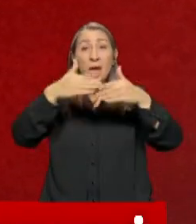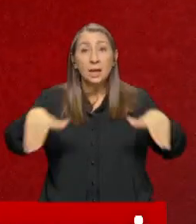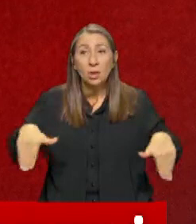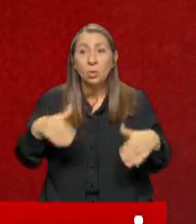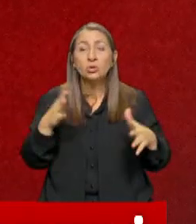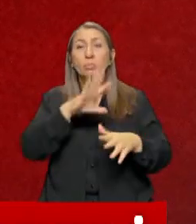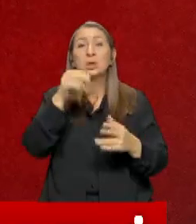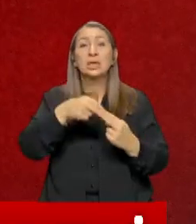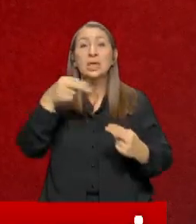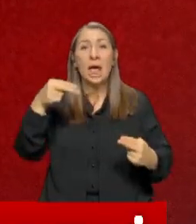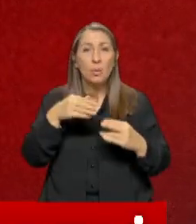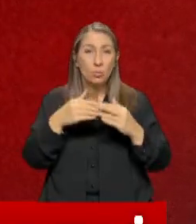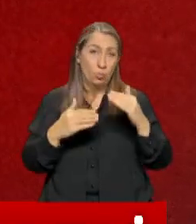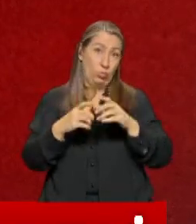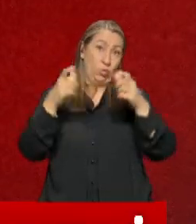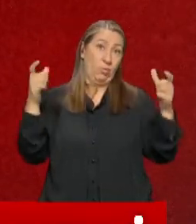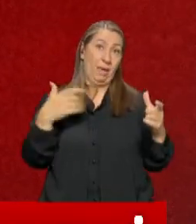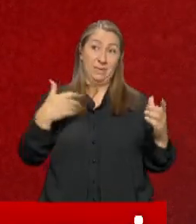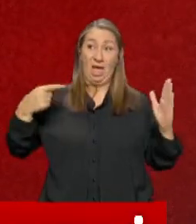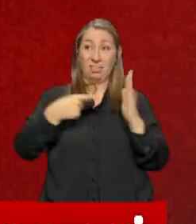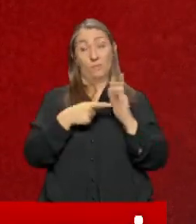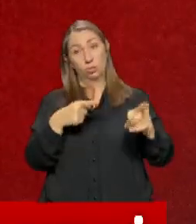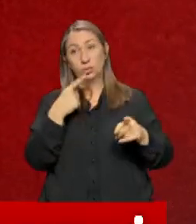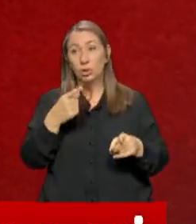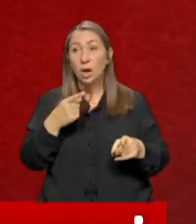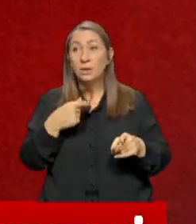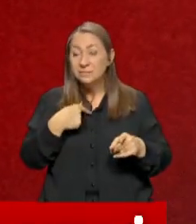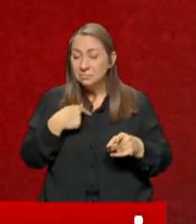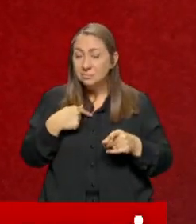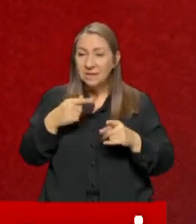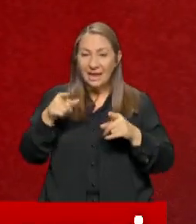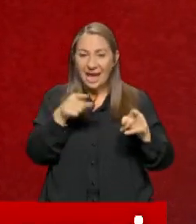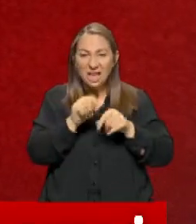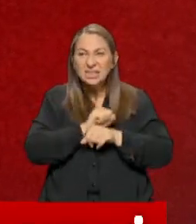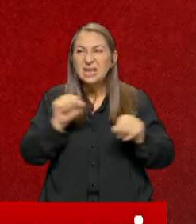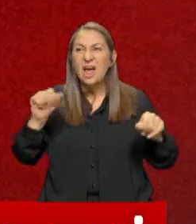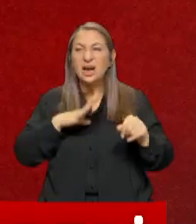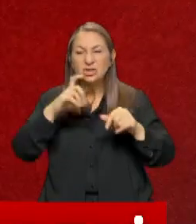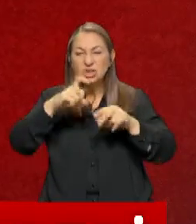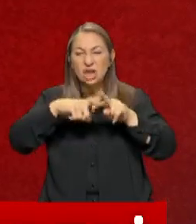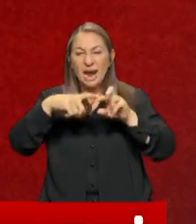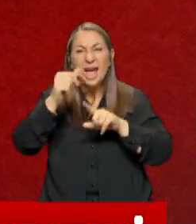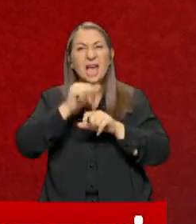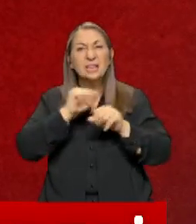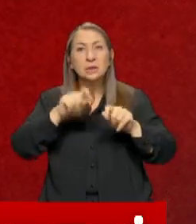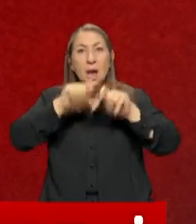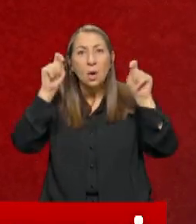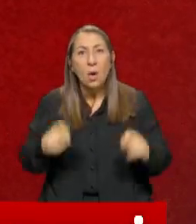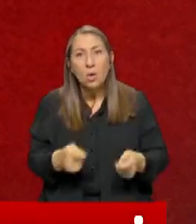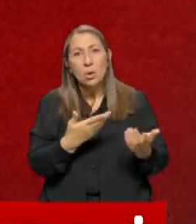geçiyorlar Oysa bütün hikaye büyüme amacımız bu diyorlardı cari açığı bitireceğiz diyorlardı cari açık Rekorlar